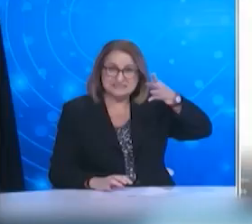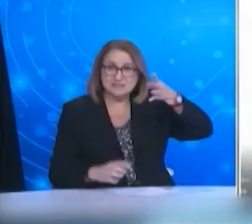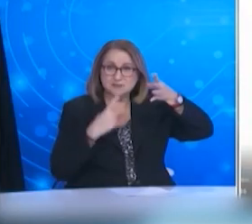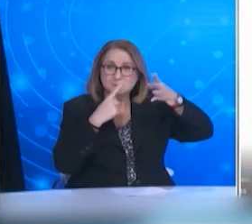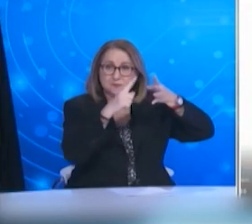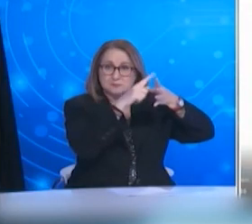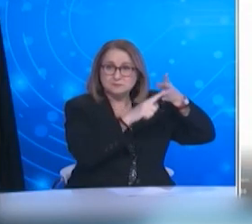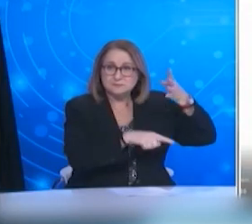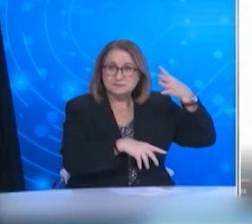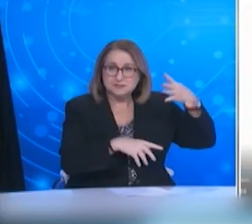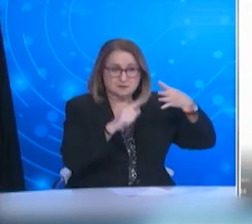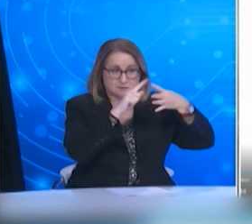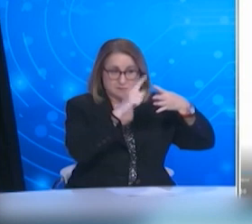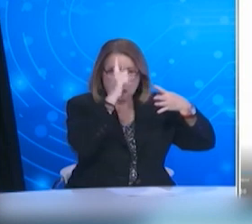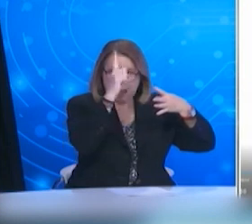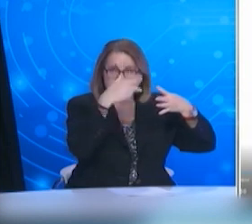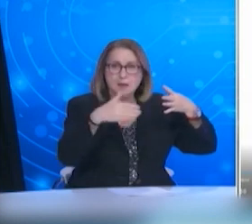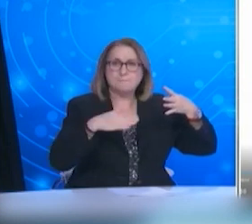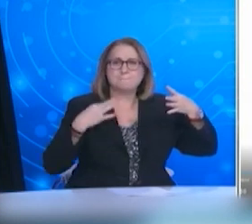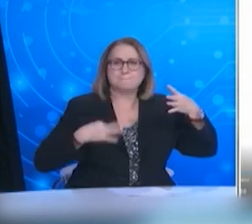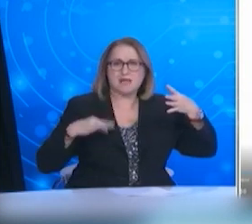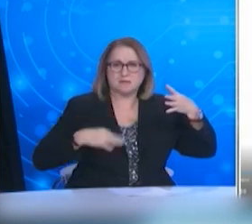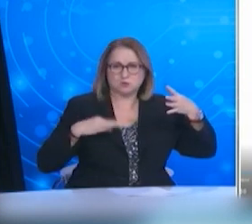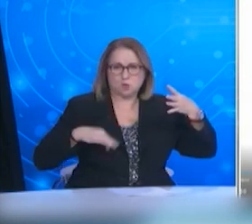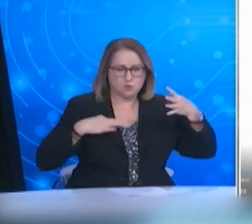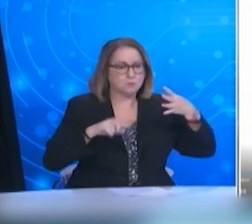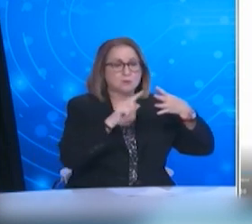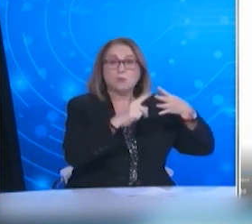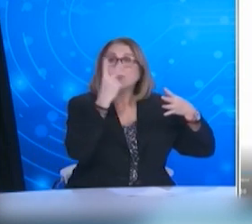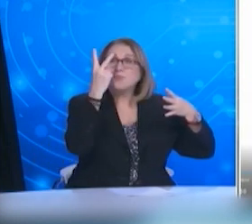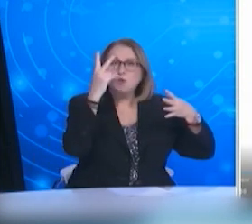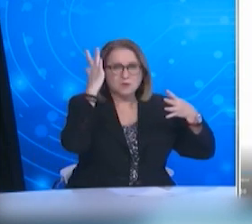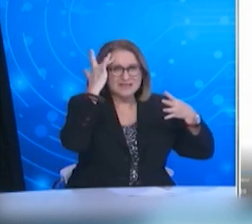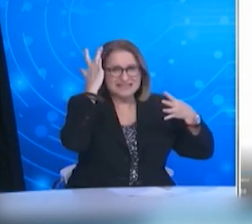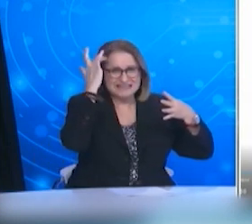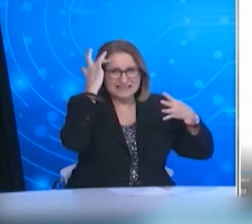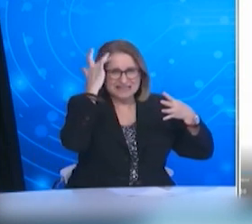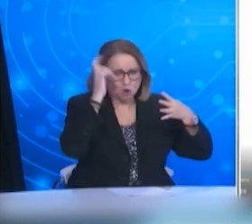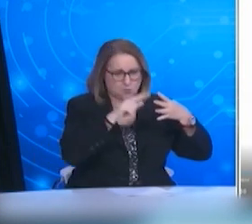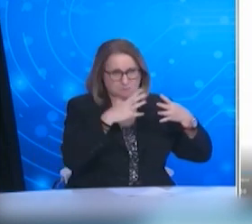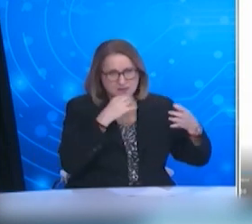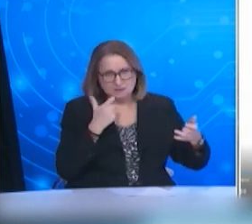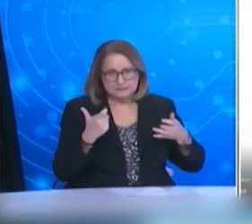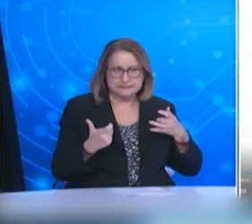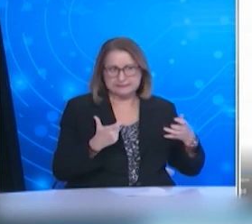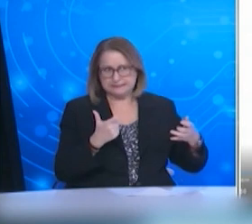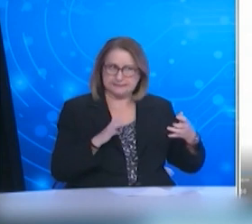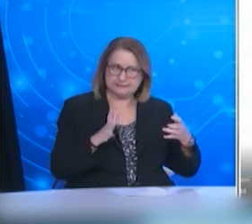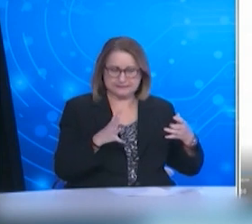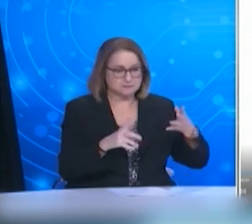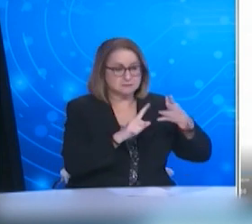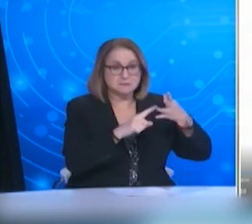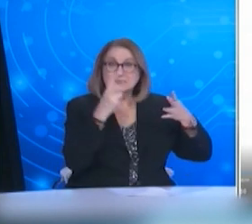κορονοϊό. Χανιά, Ρέθυμνο και Λασίθι ανήκουν στο επίπεδο 1 του χάρτη υγειονομικής ασφάλειας και προστασίας, όπως ανακοίνωσε